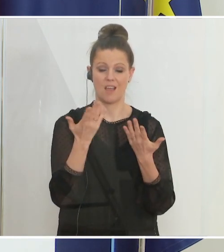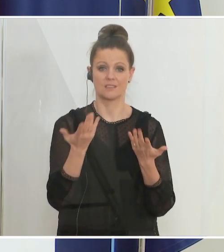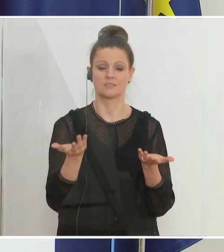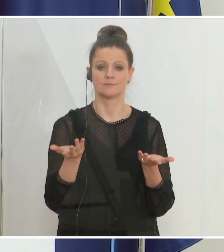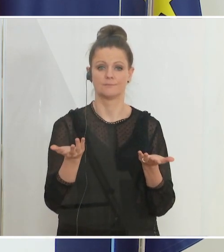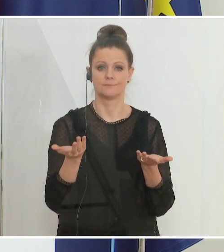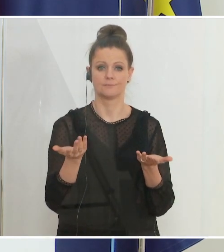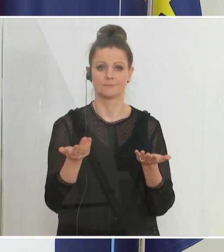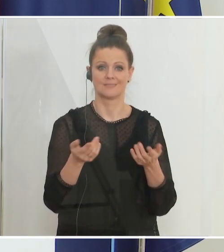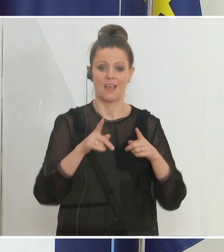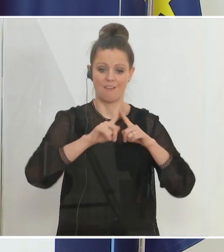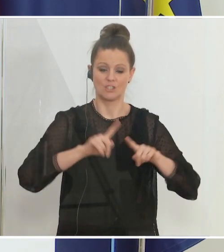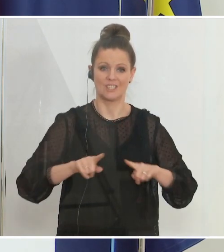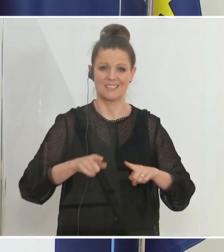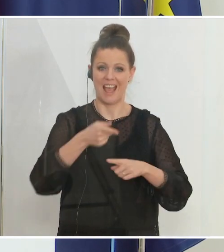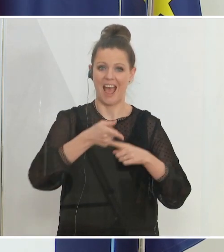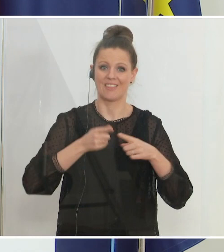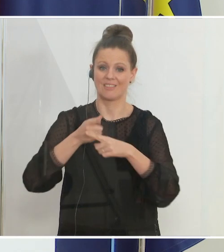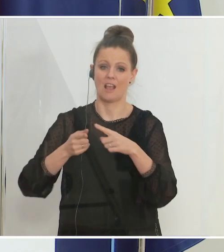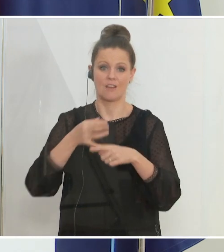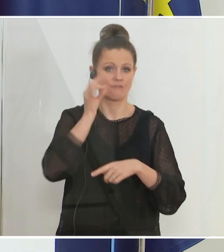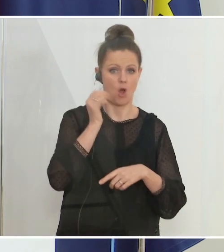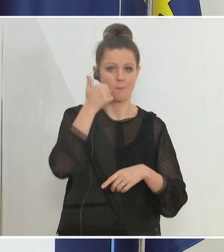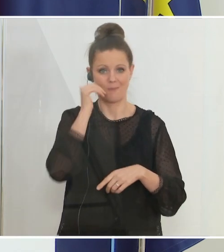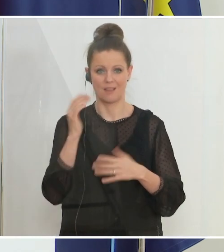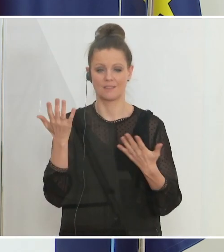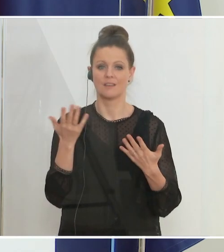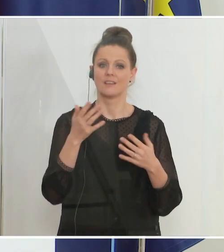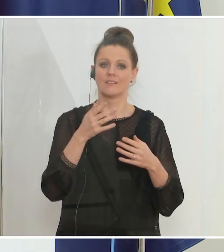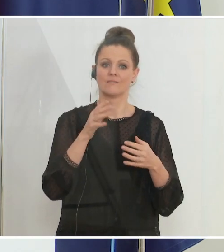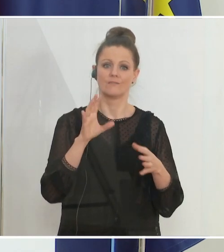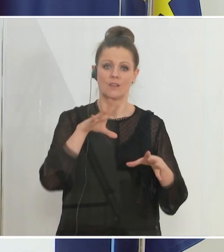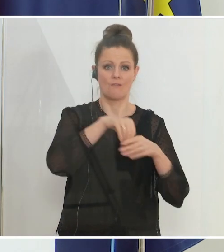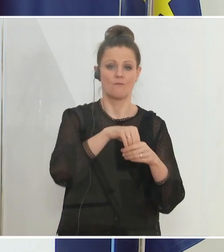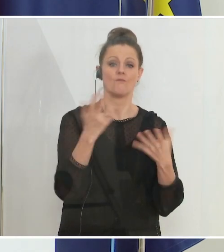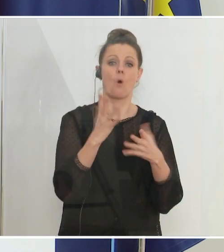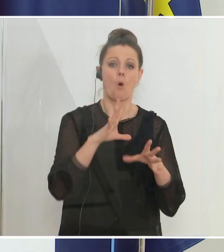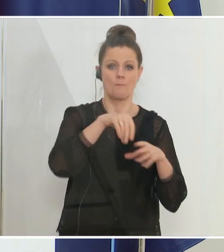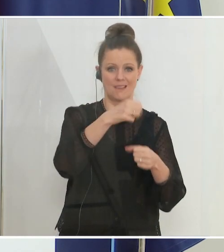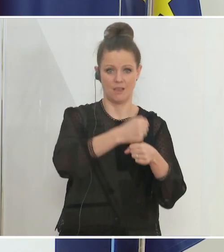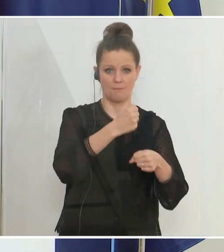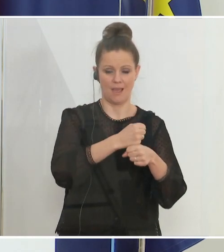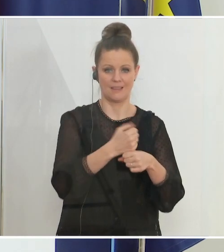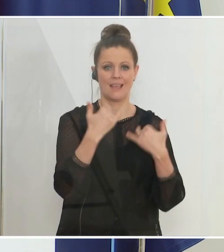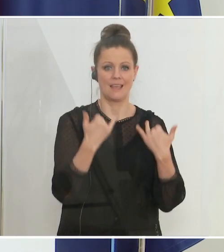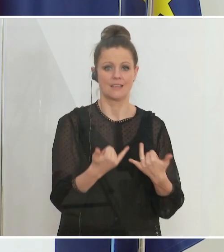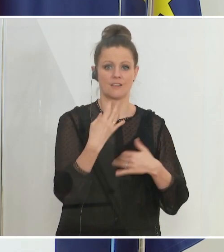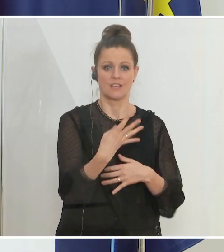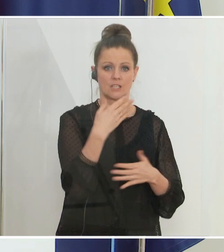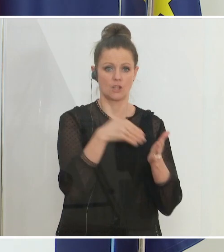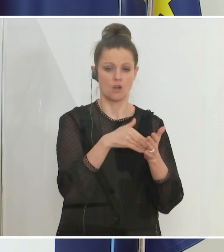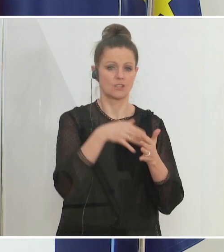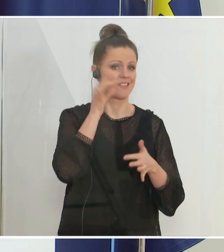den unterschiedlichen Anteilen von Frauen und Männern in den verschiedenen Branchen. Wir haben derzeit rund 40.000 Frauen